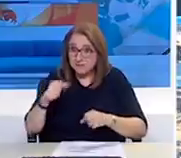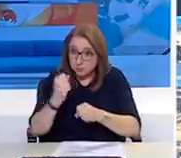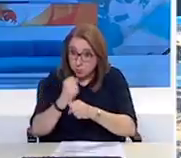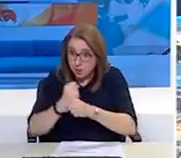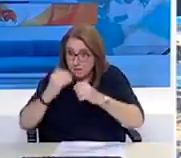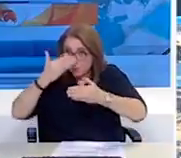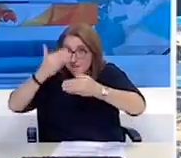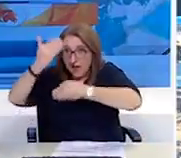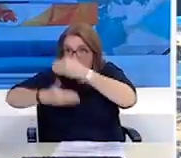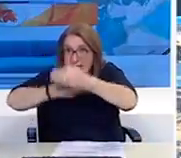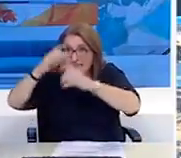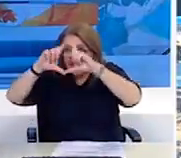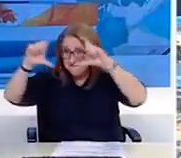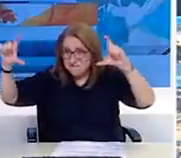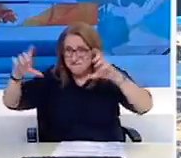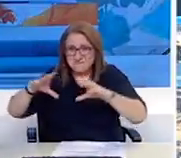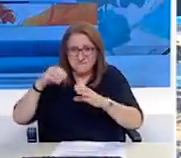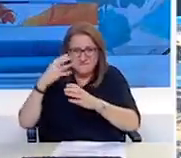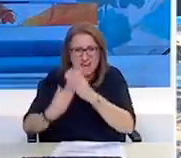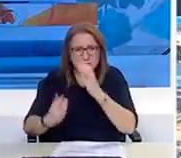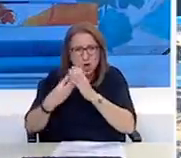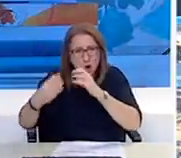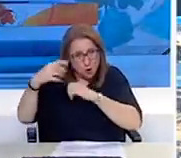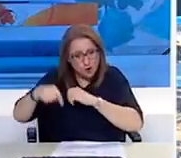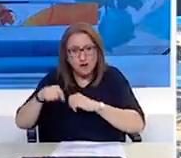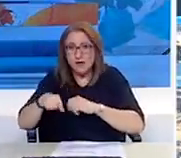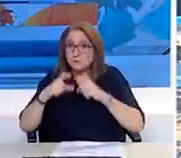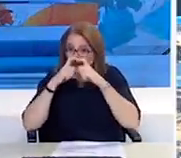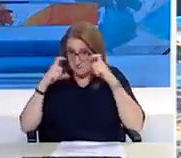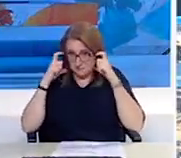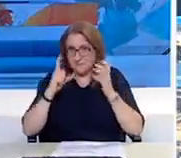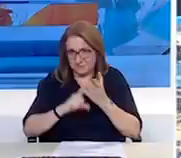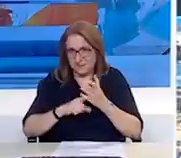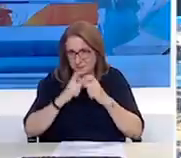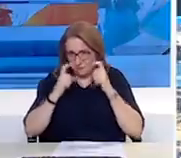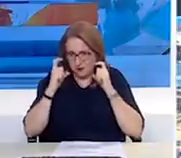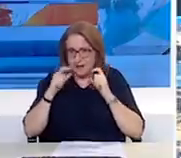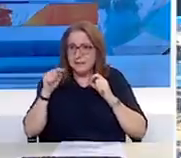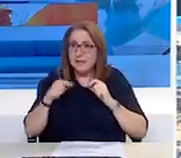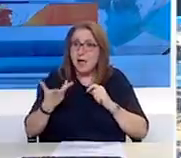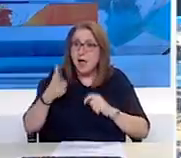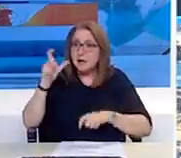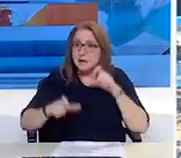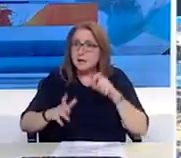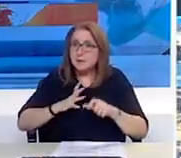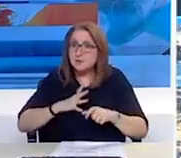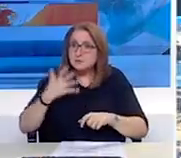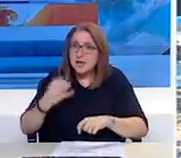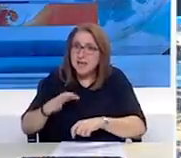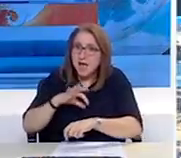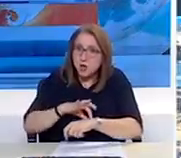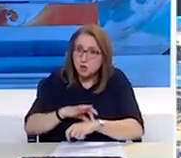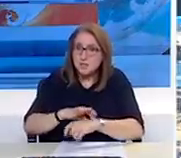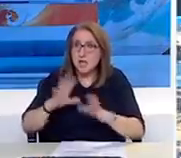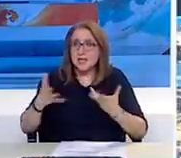αλλαγή φίλτρου. Ιδιαίτερα σε ένα χώρο που υπάρχει άνθρωπος ο οποίος έχει υποψία της νόσου ή συμπτώματα της νόσου ή ακόμα περισσότερο έχει διαγνωστεί